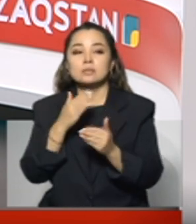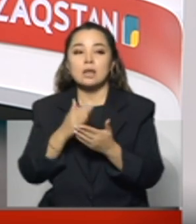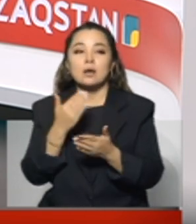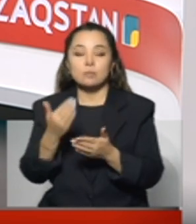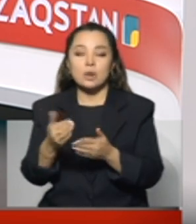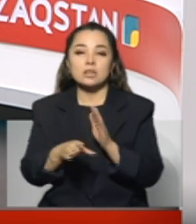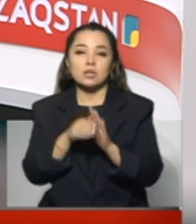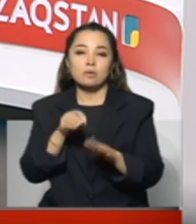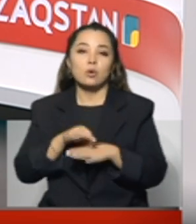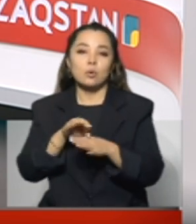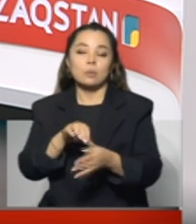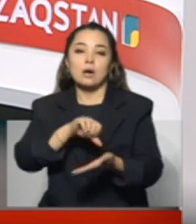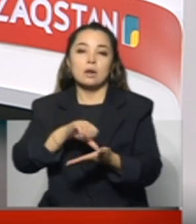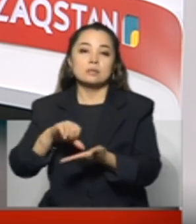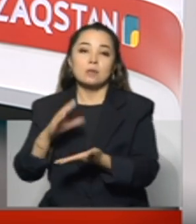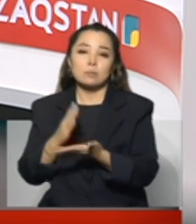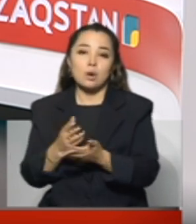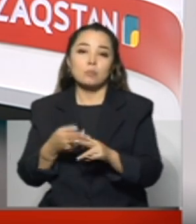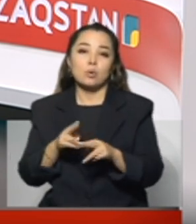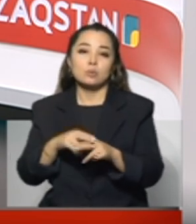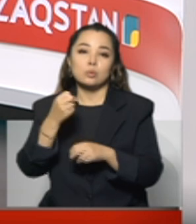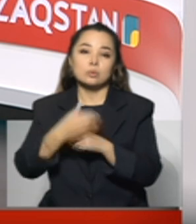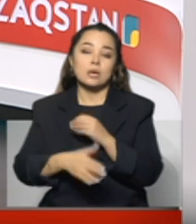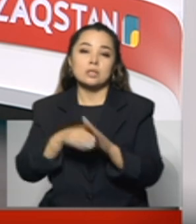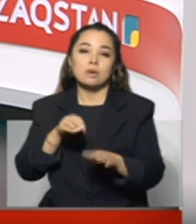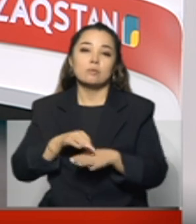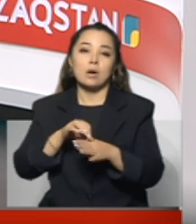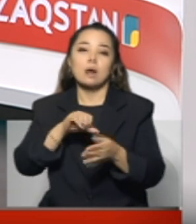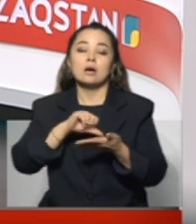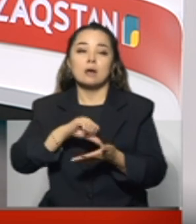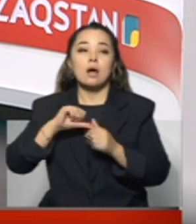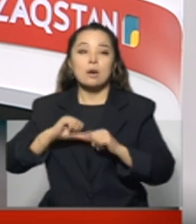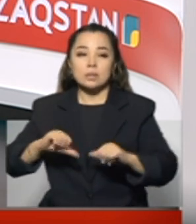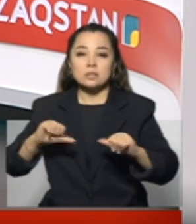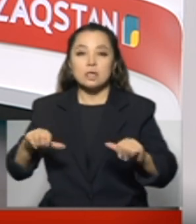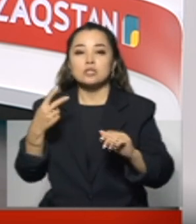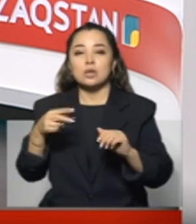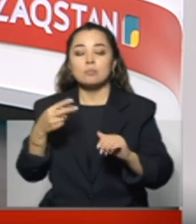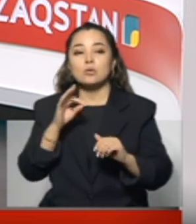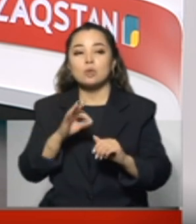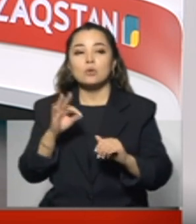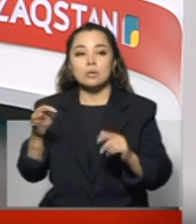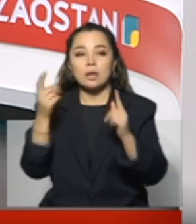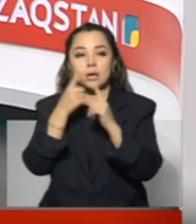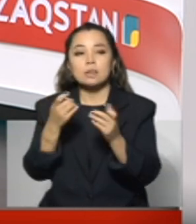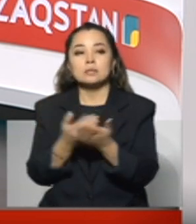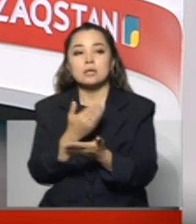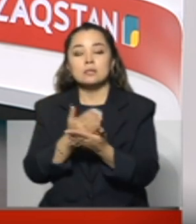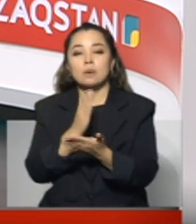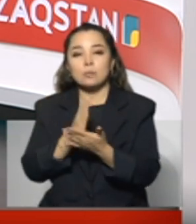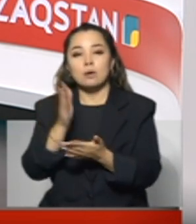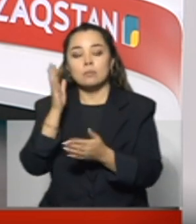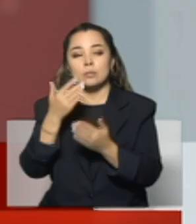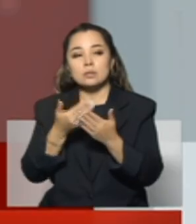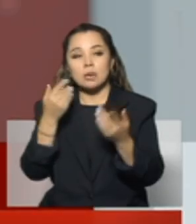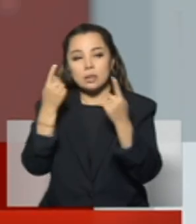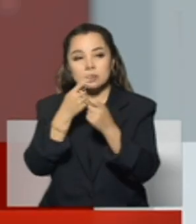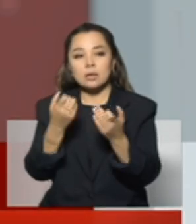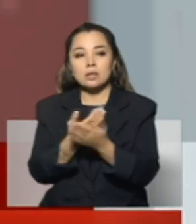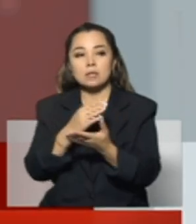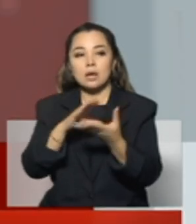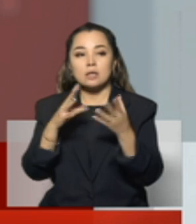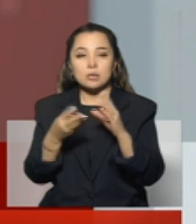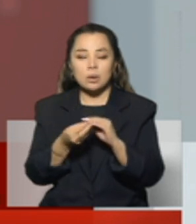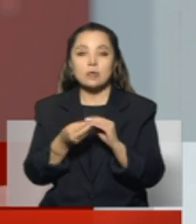астамы референдумға қатысқан. Бұл орталық референдум комиссиясының сағат 20:00-де берген мәліметі. Алдын ала деректерді